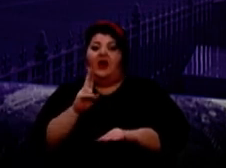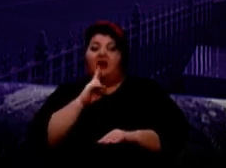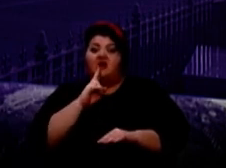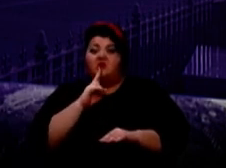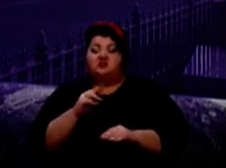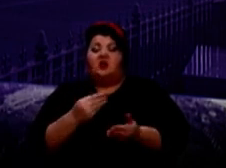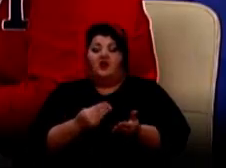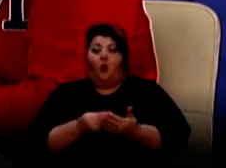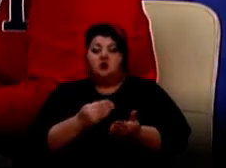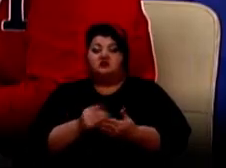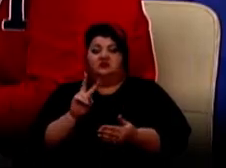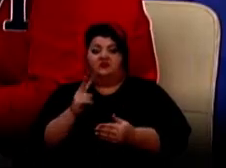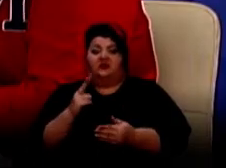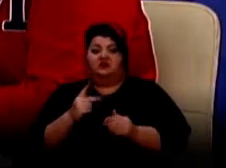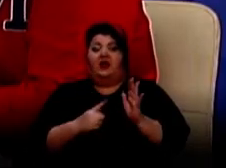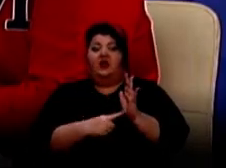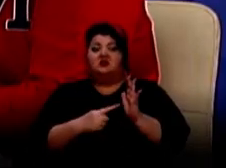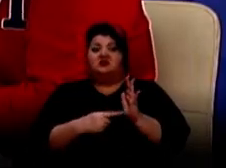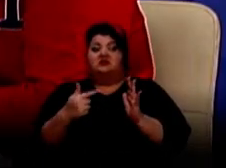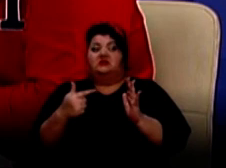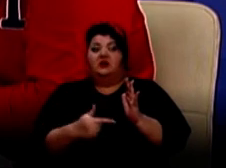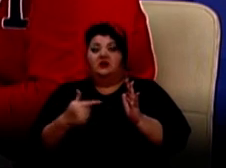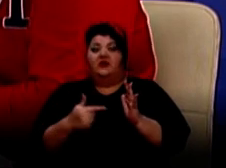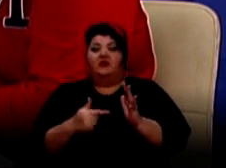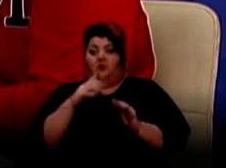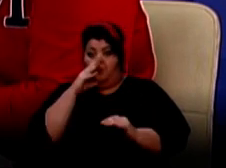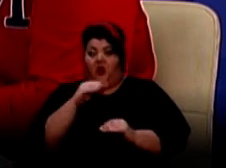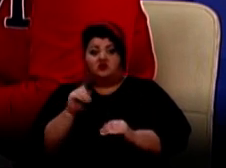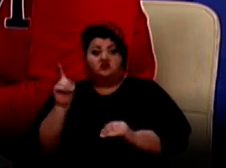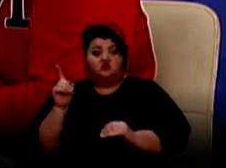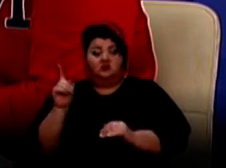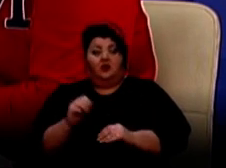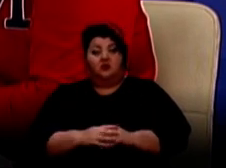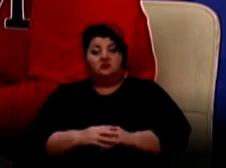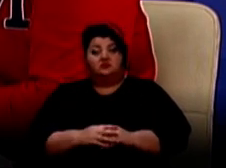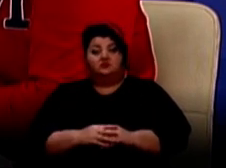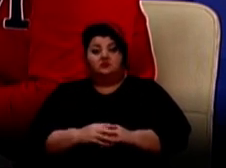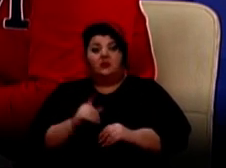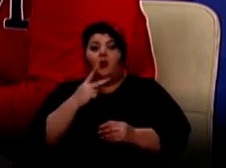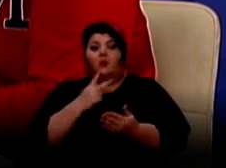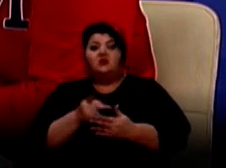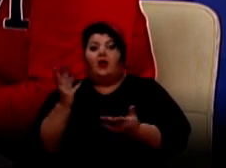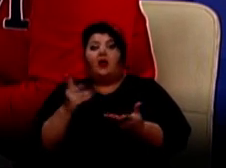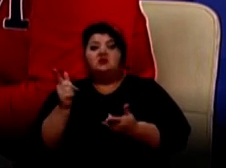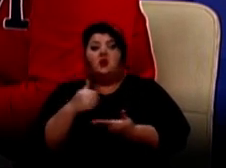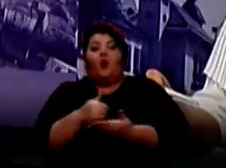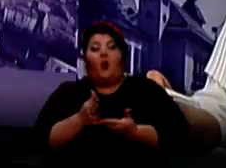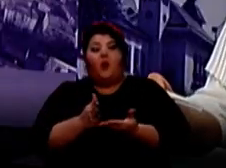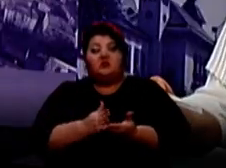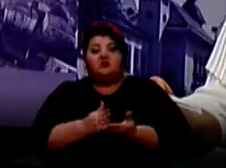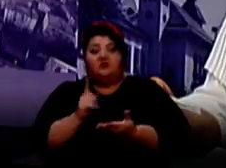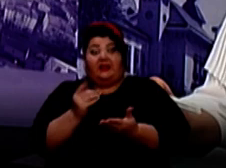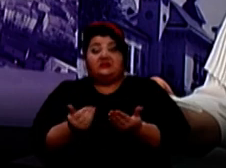Кременчузі стоїть 2 гривні. 6 гривень маршрутка і 2 гривні тут. Але там зовсім інші, подивіться, яке там обслуговування. До речі, з